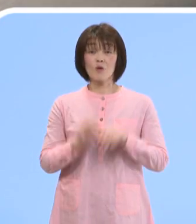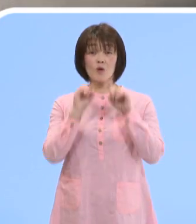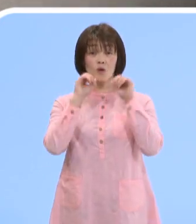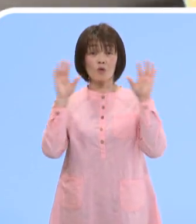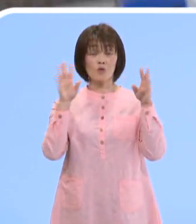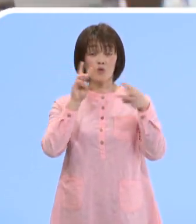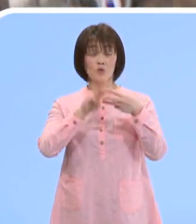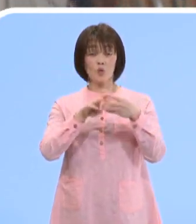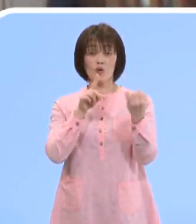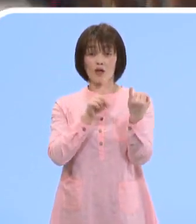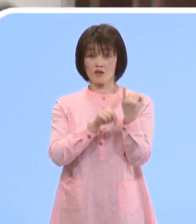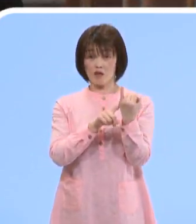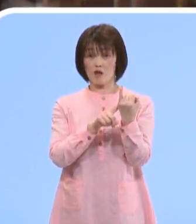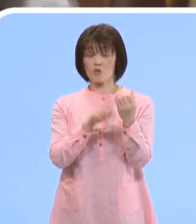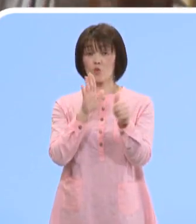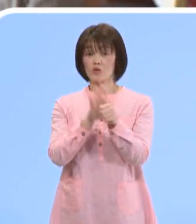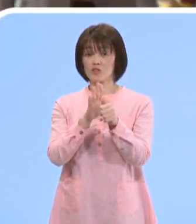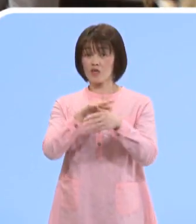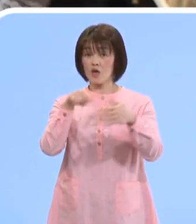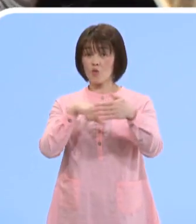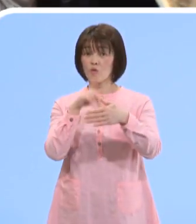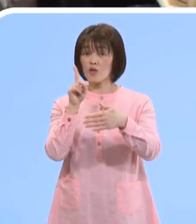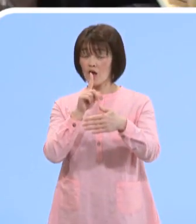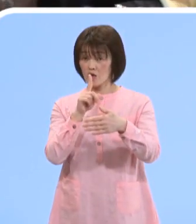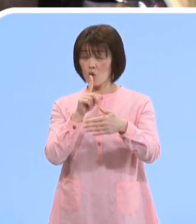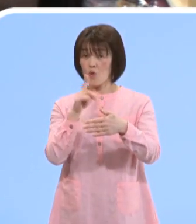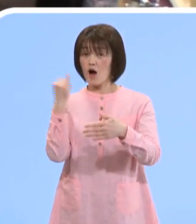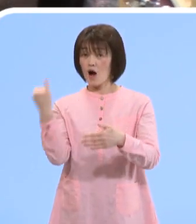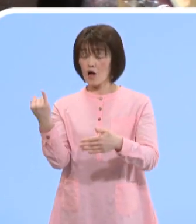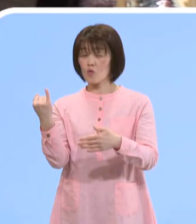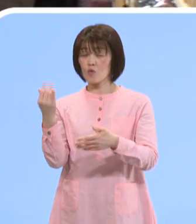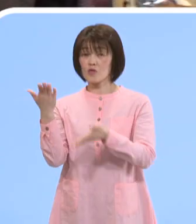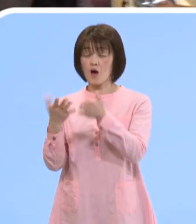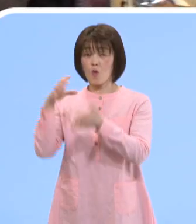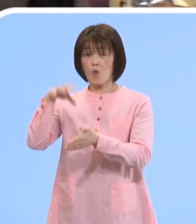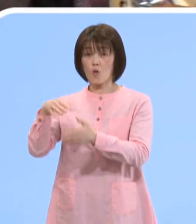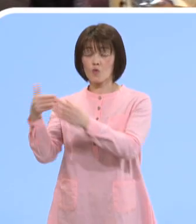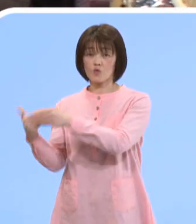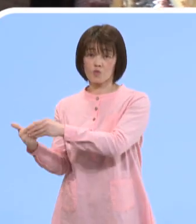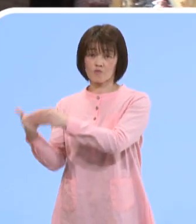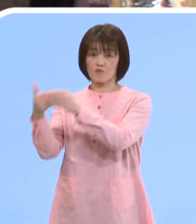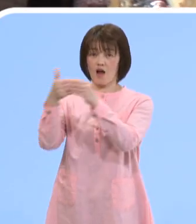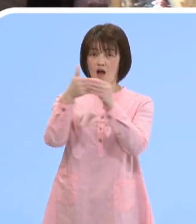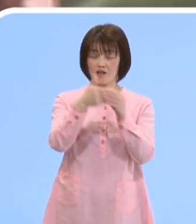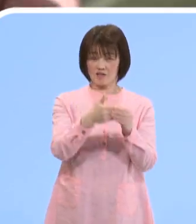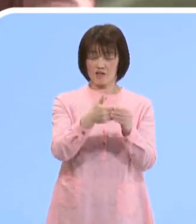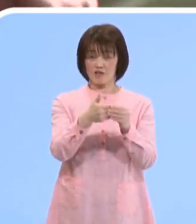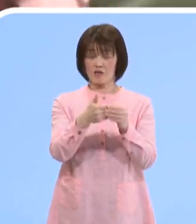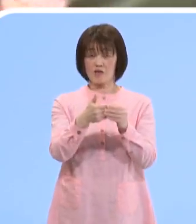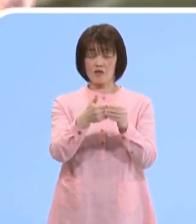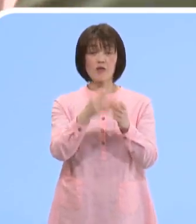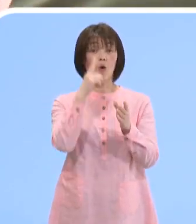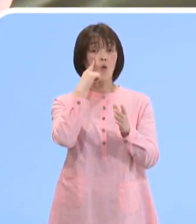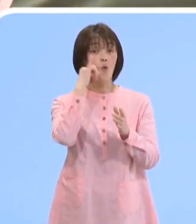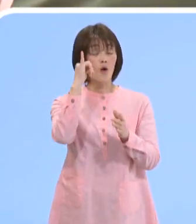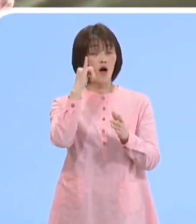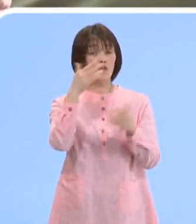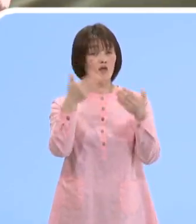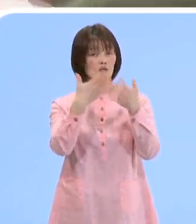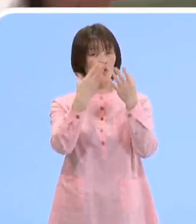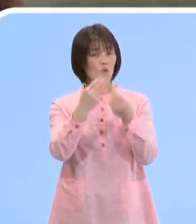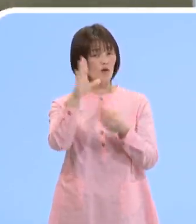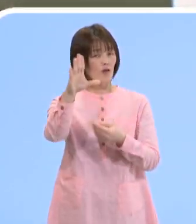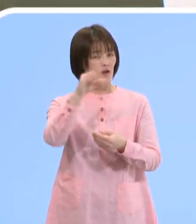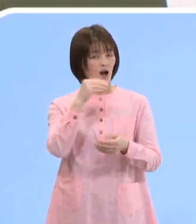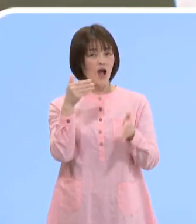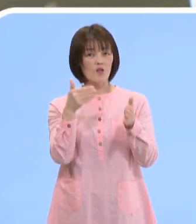今回豊田さんが行う支援の内容は、彩乃ちゃんを保育園まで迎えに行き、お母さんが仕事を終えるま